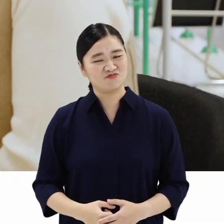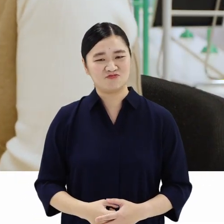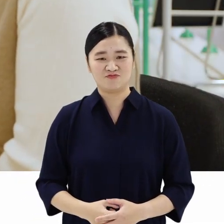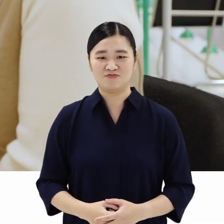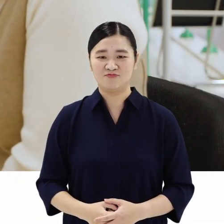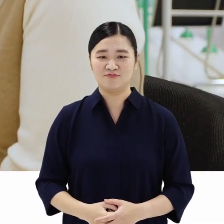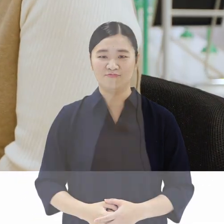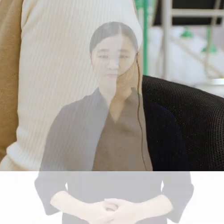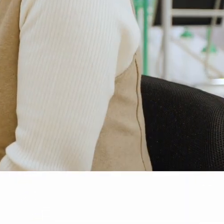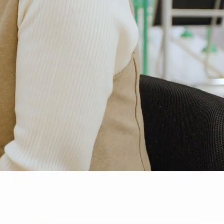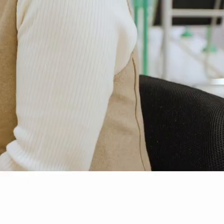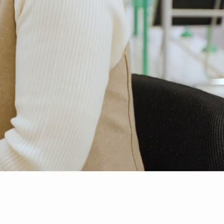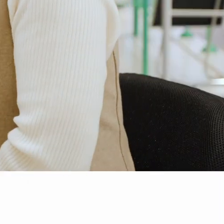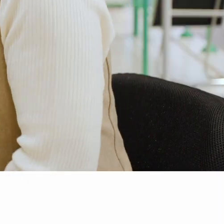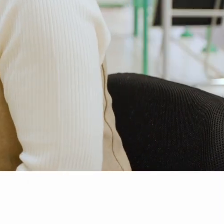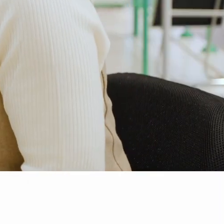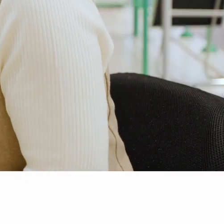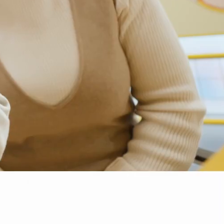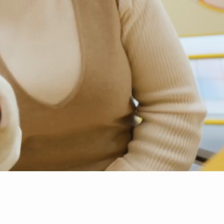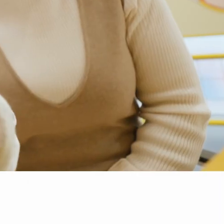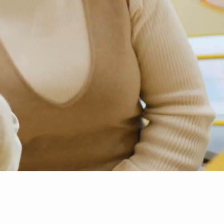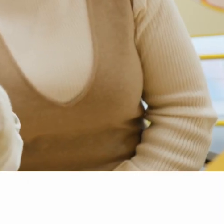よ。